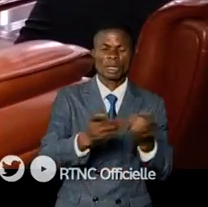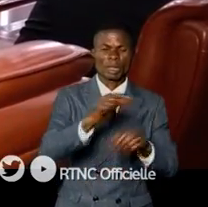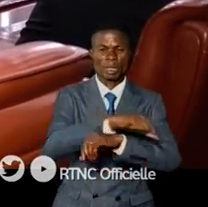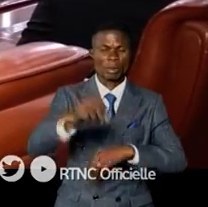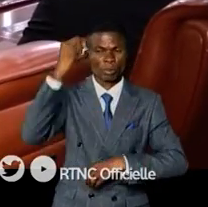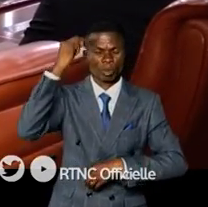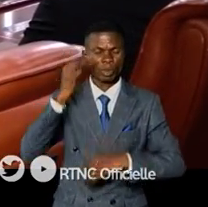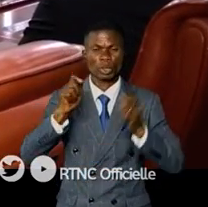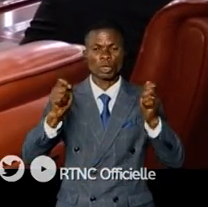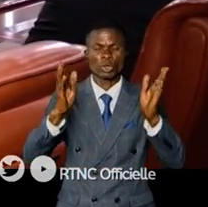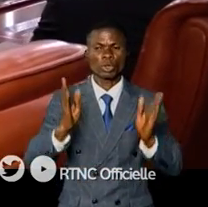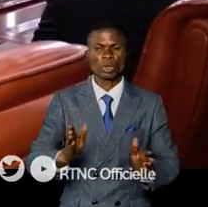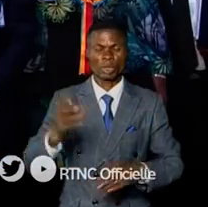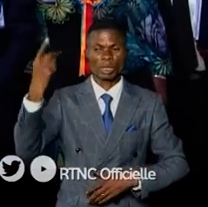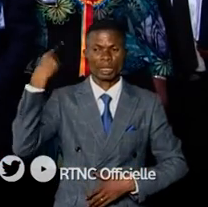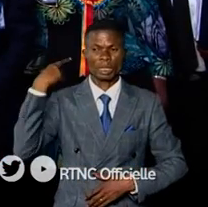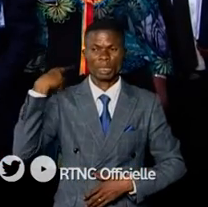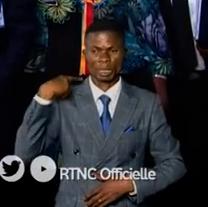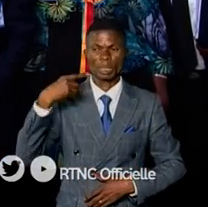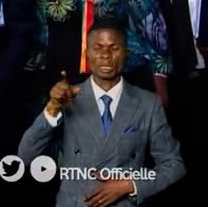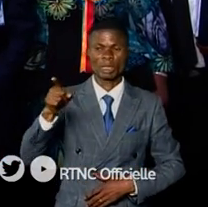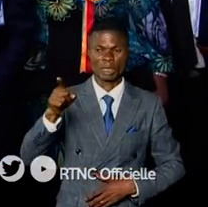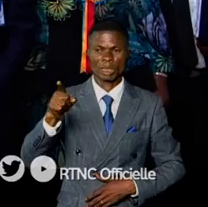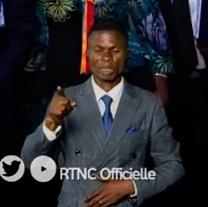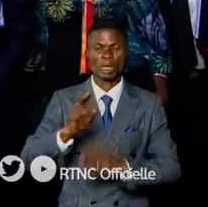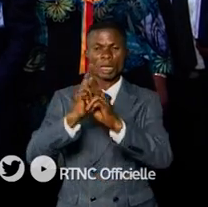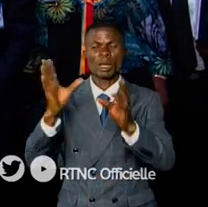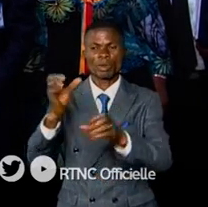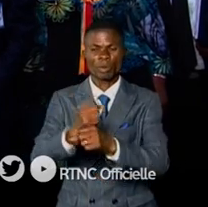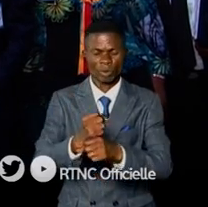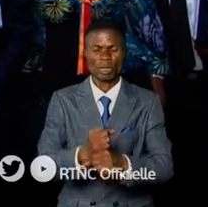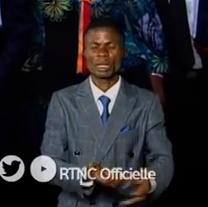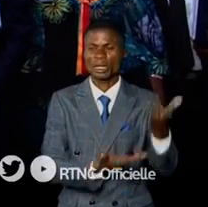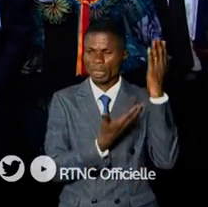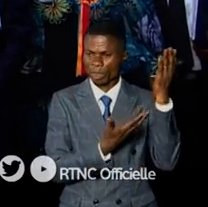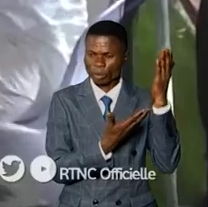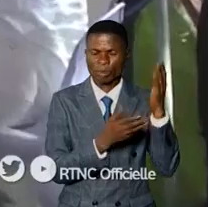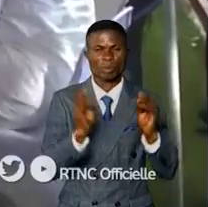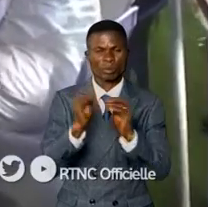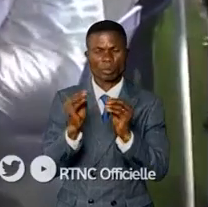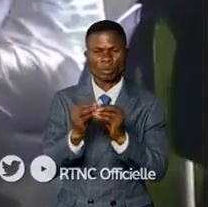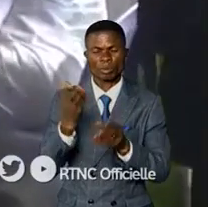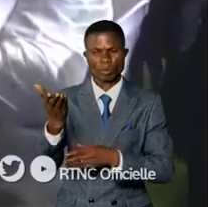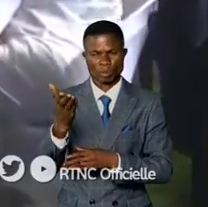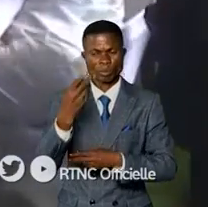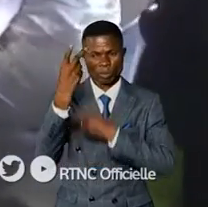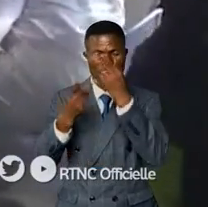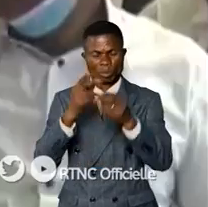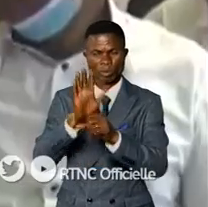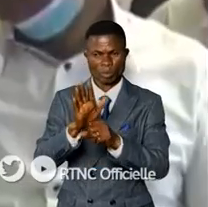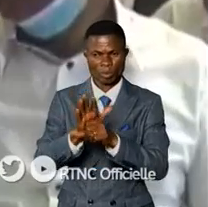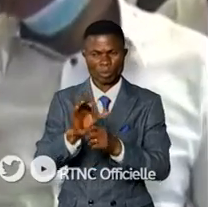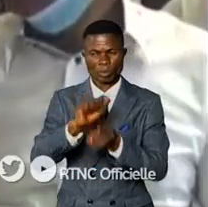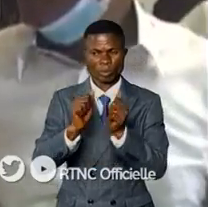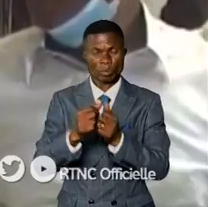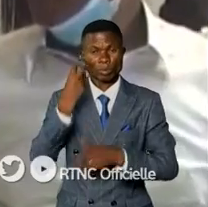de Médias, l'honorable Godard Motemona a restitué la quintessence de cette rencontre qui a tourné autour de